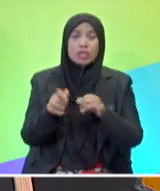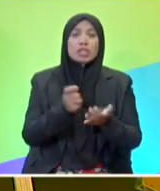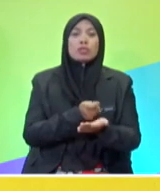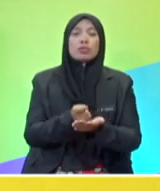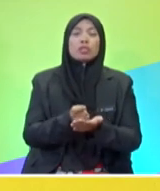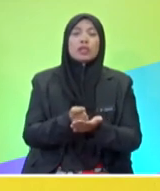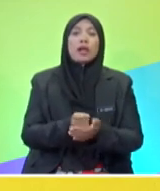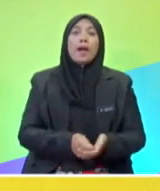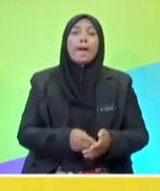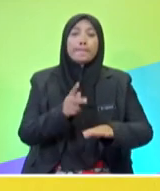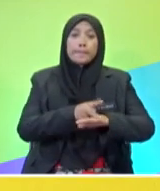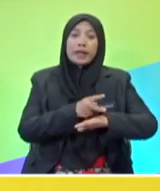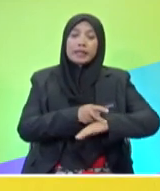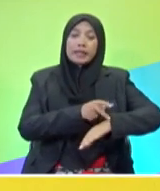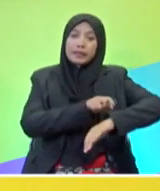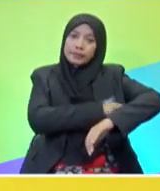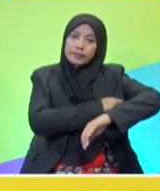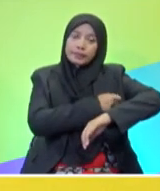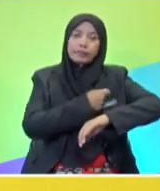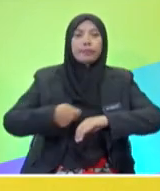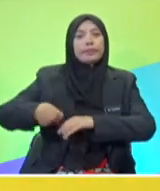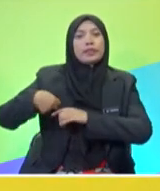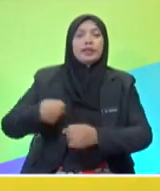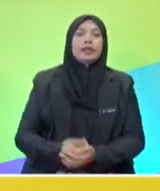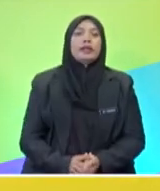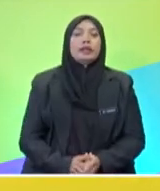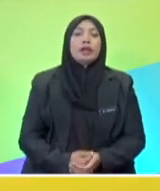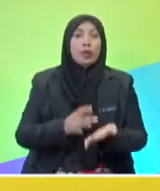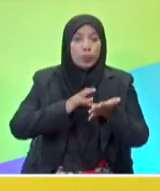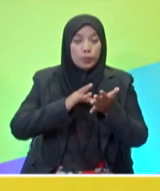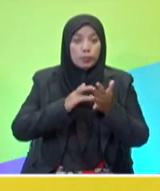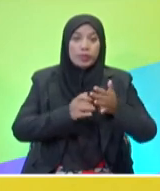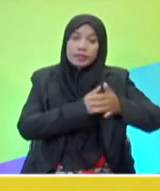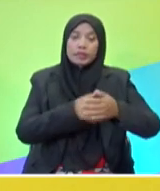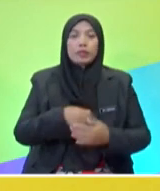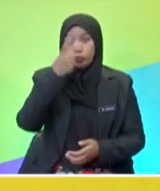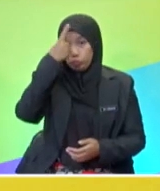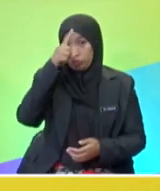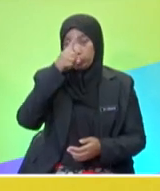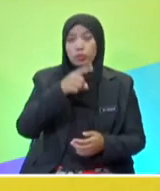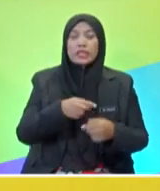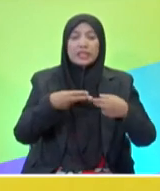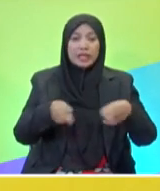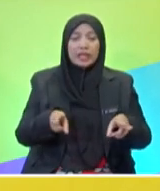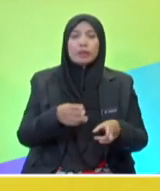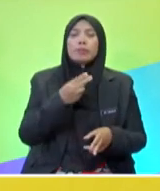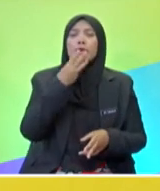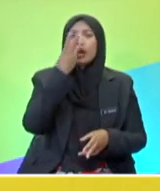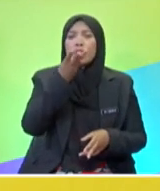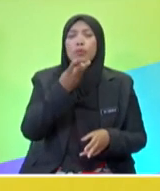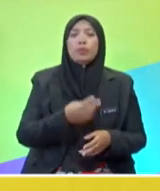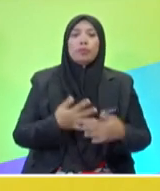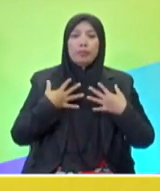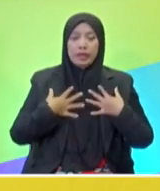pakai deodorant. Ubat ketiak tu orang panggil. So, untuk apa? Untuk menghilangkan bau badan